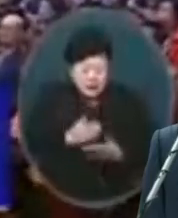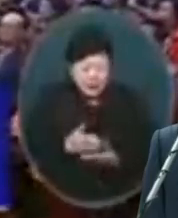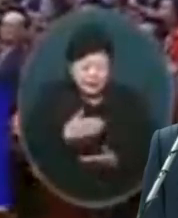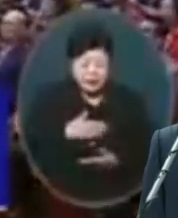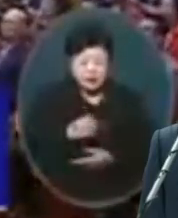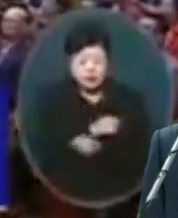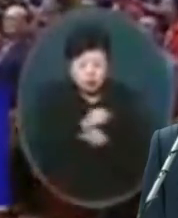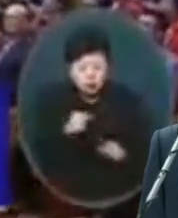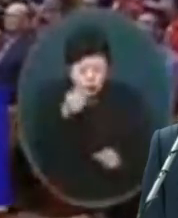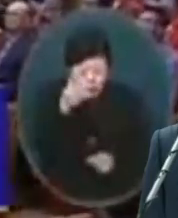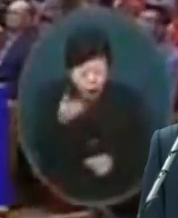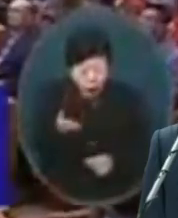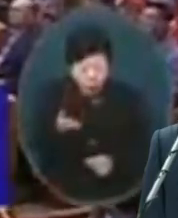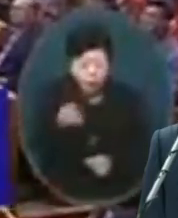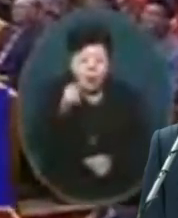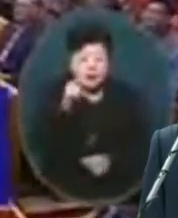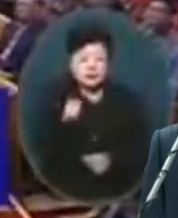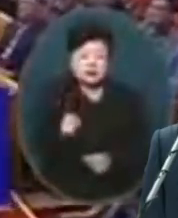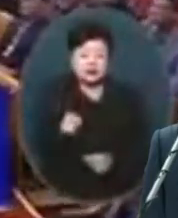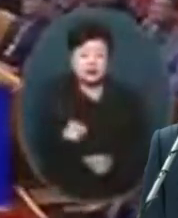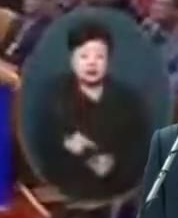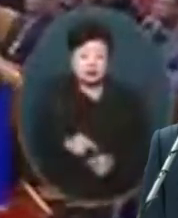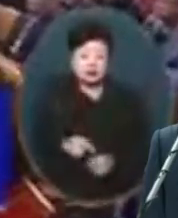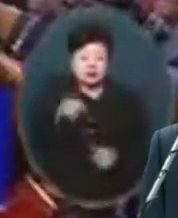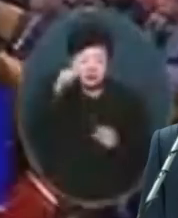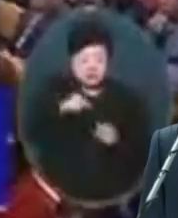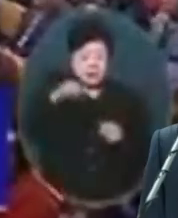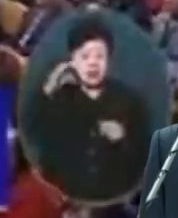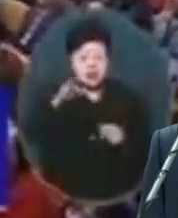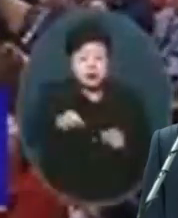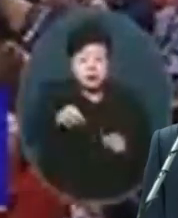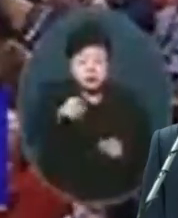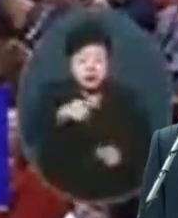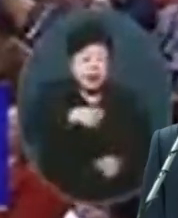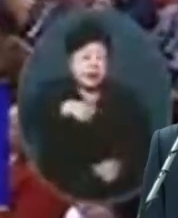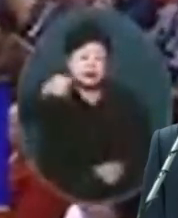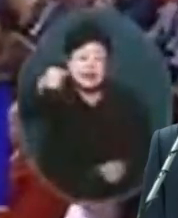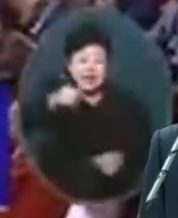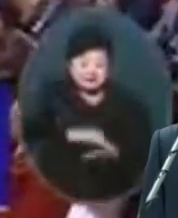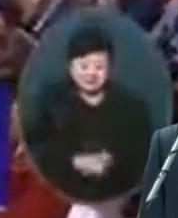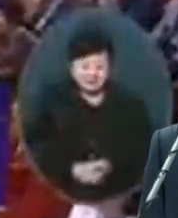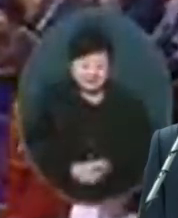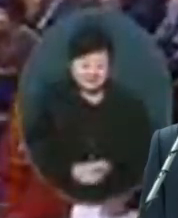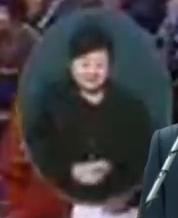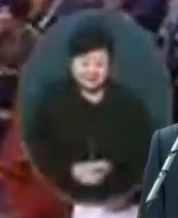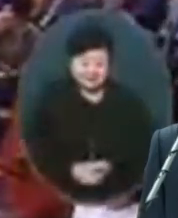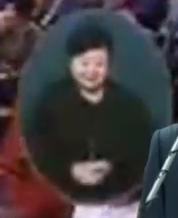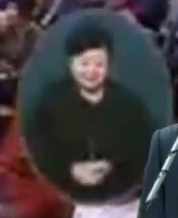말라. 내가 너를 구속하였고 내가 너를 지명하여 불렀나니 너는 내 것이라.